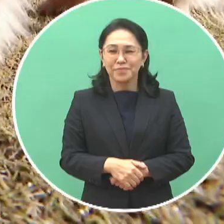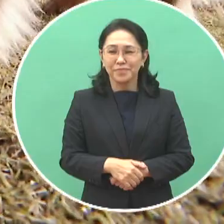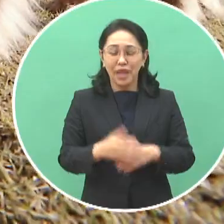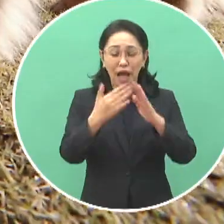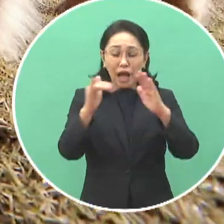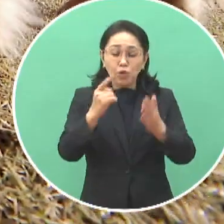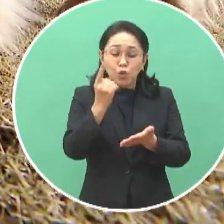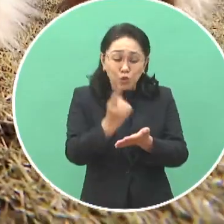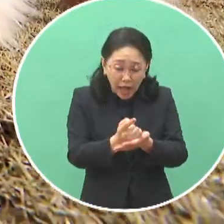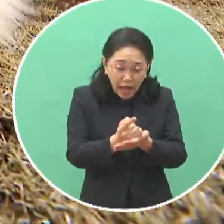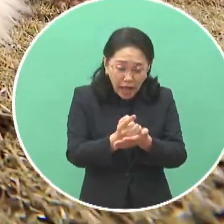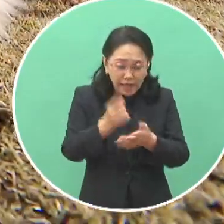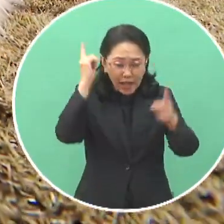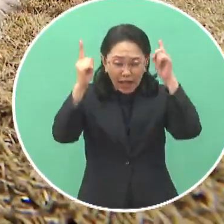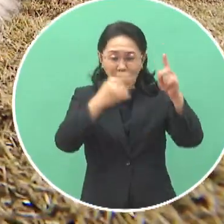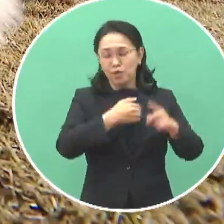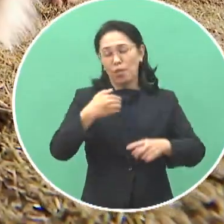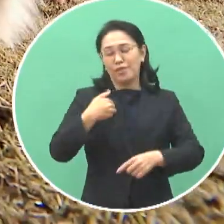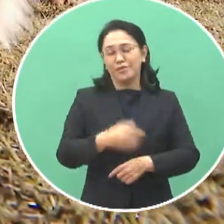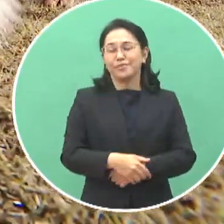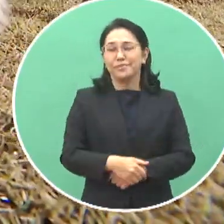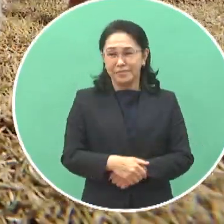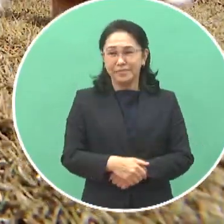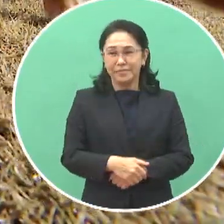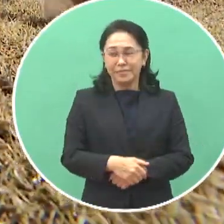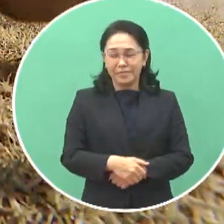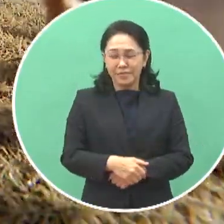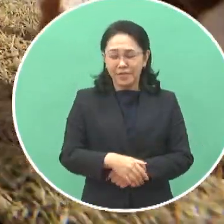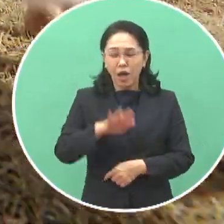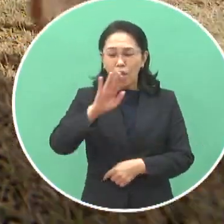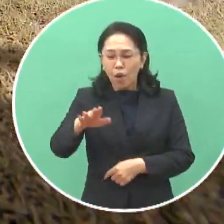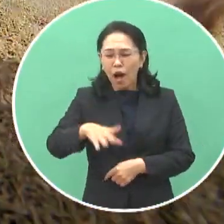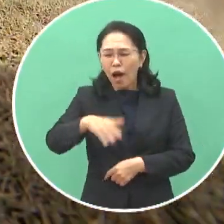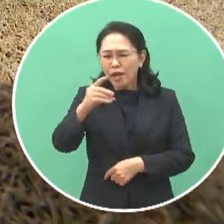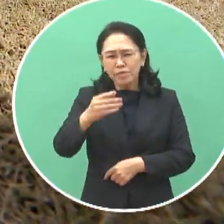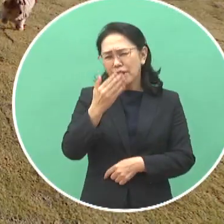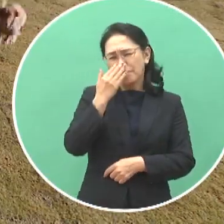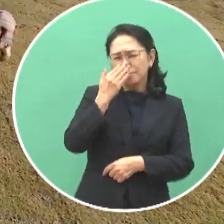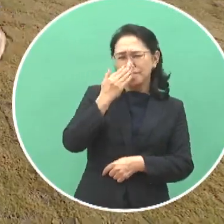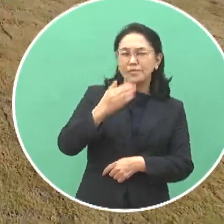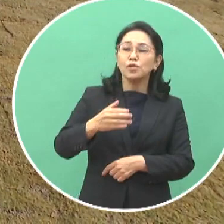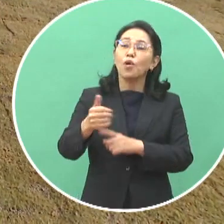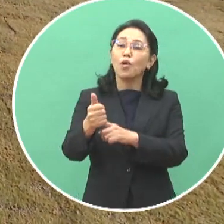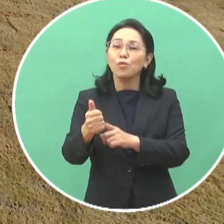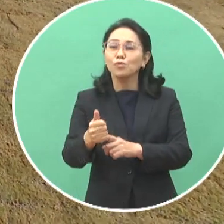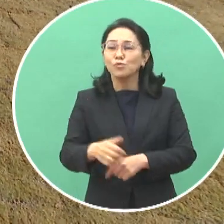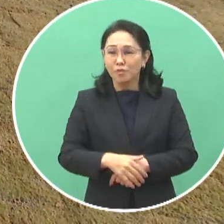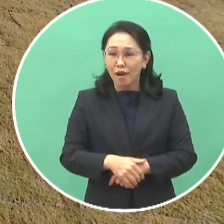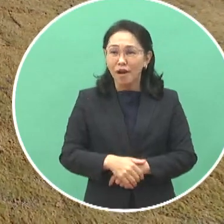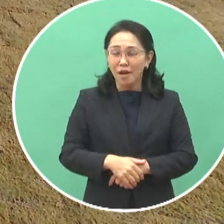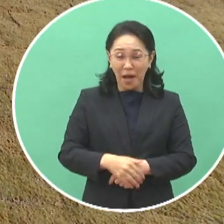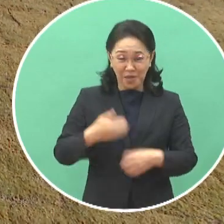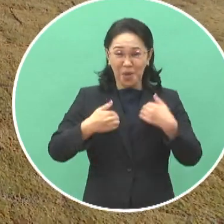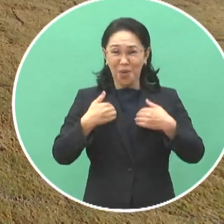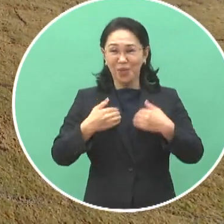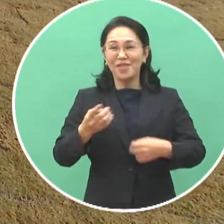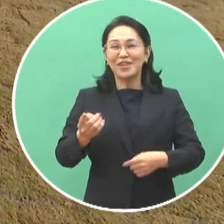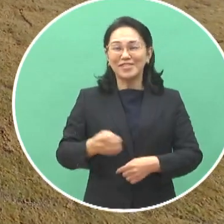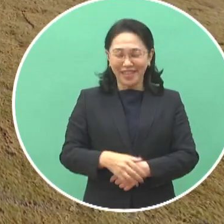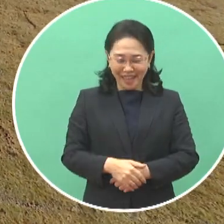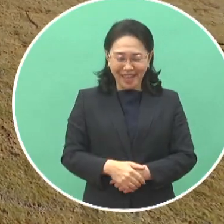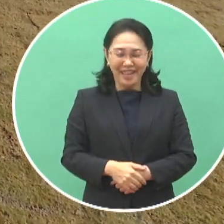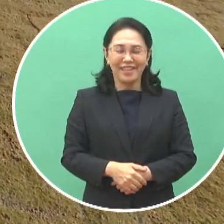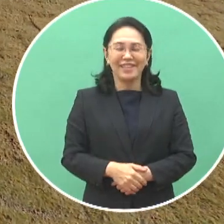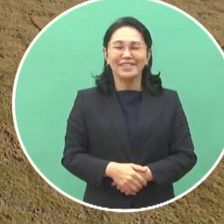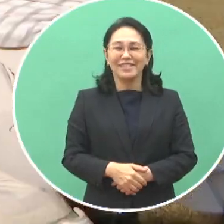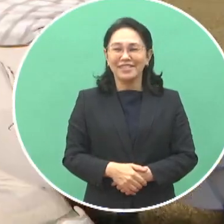家族だけで楽しめるドッグラン。犬見知りのコウ君は そうですね、 もうテンション上がってますよ。 テンション上が